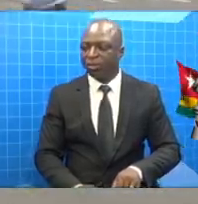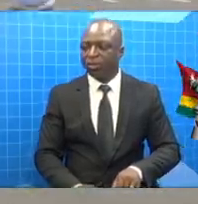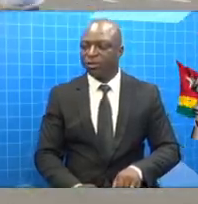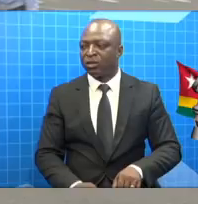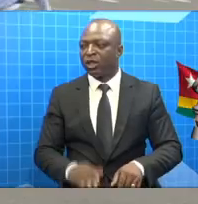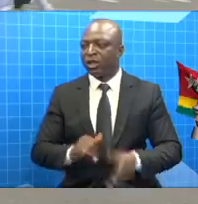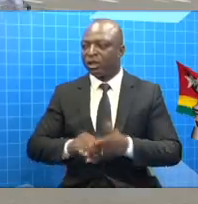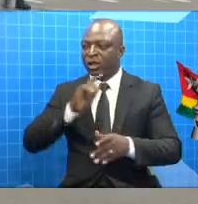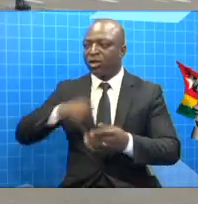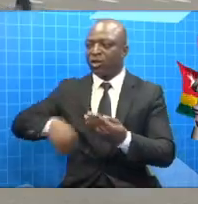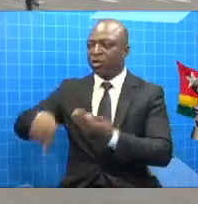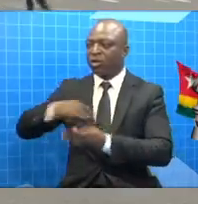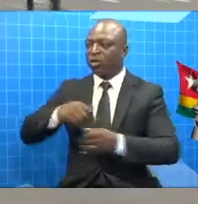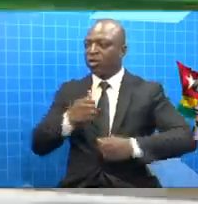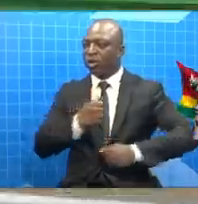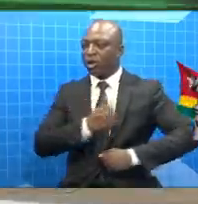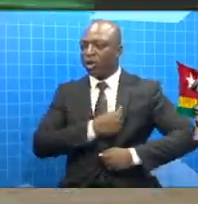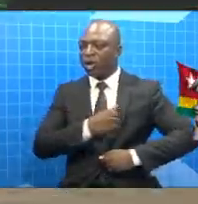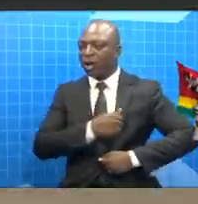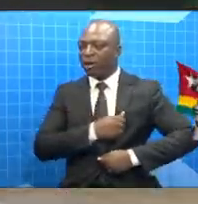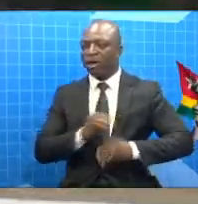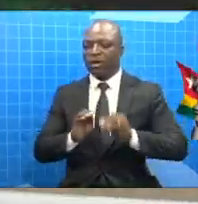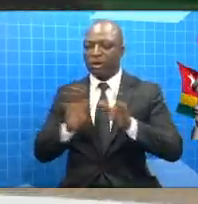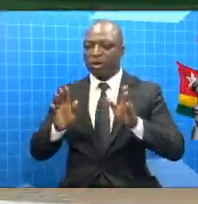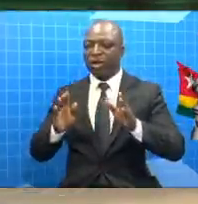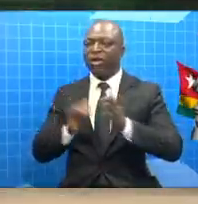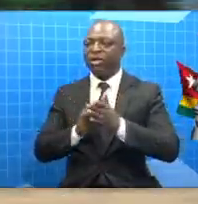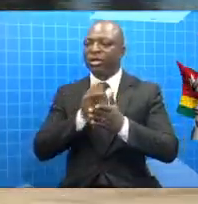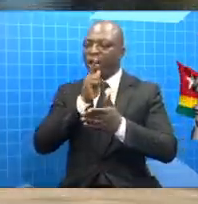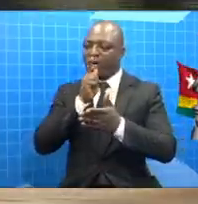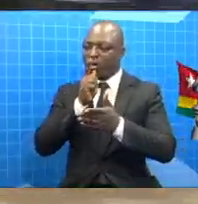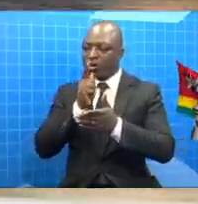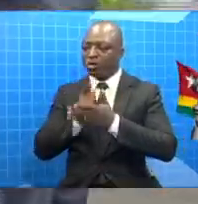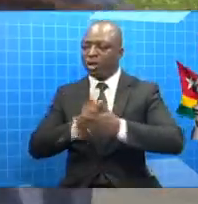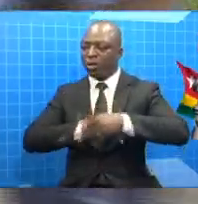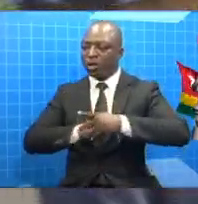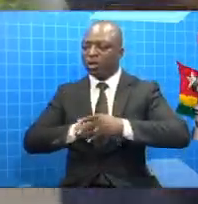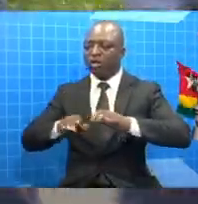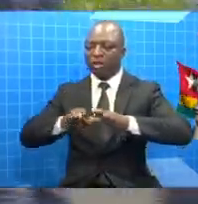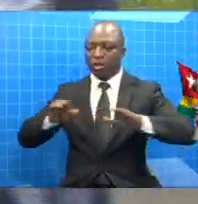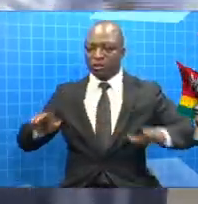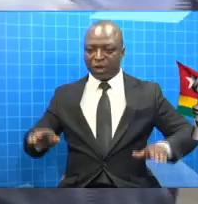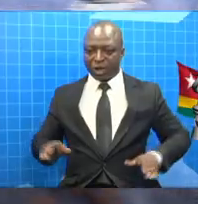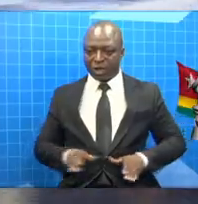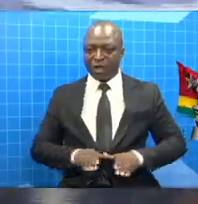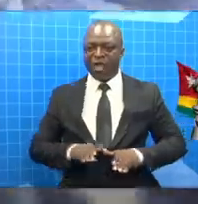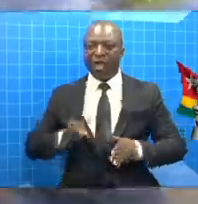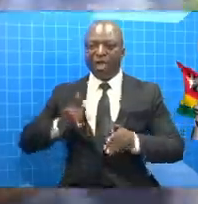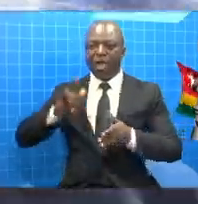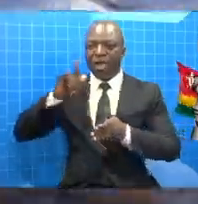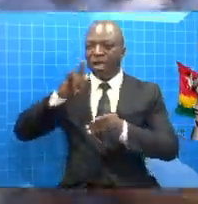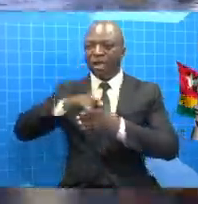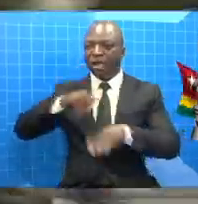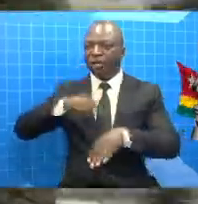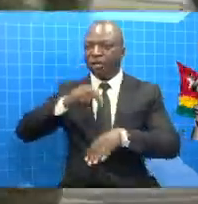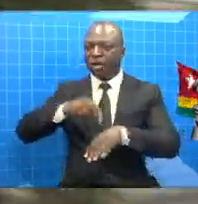Et c'est au tour de l'armée de l'air. Elle assure la protection de l'espace aérien national.